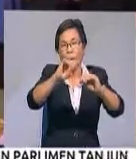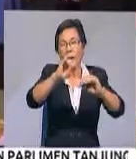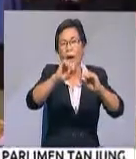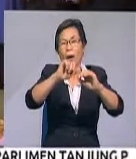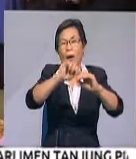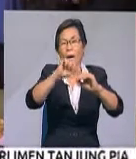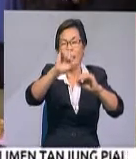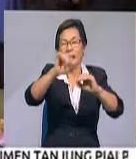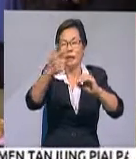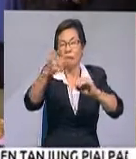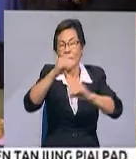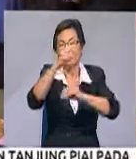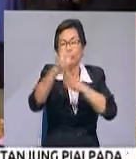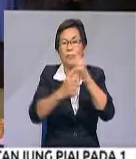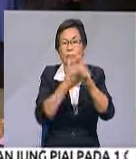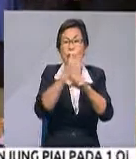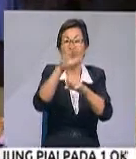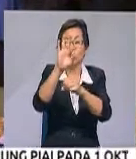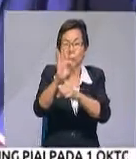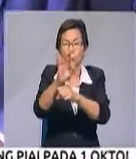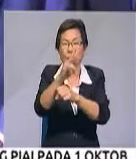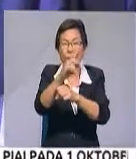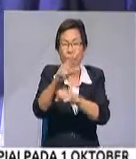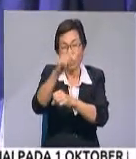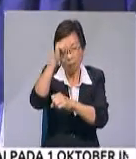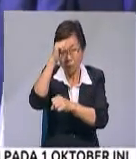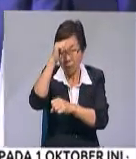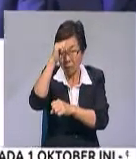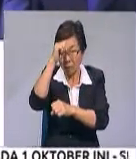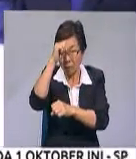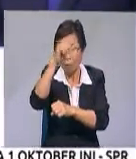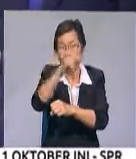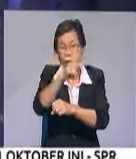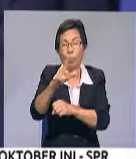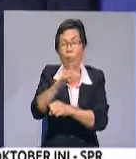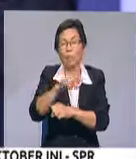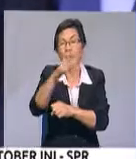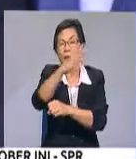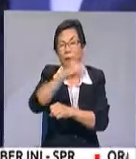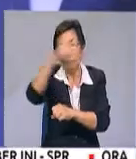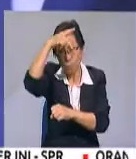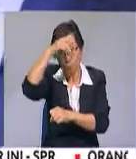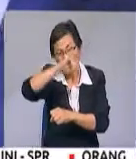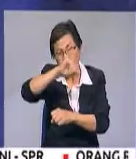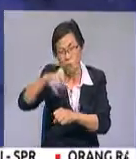tahunan ke-9 Dewan Perniagaan India Kuala Lumpur dan Putrajaya di Ibu Negara.